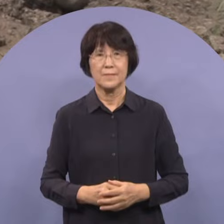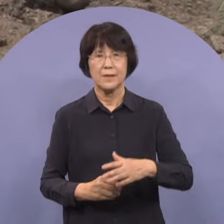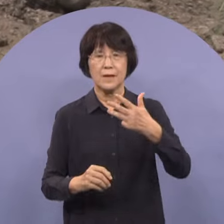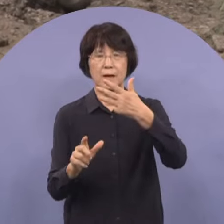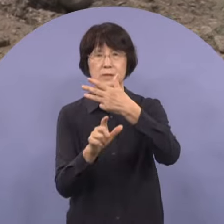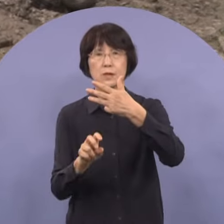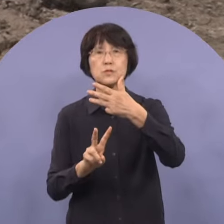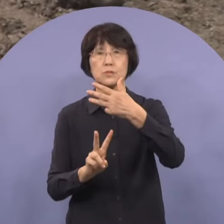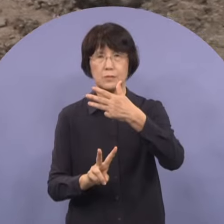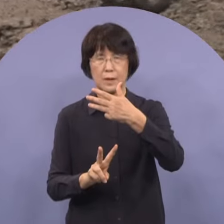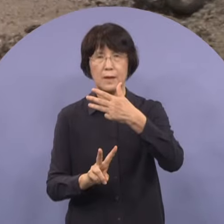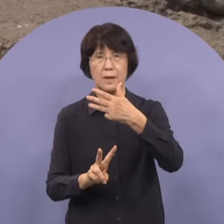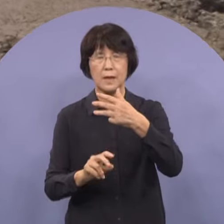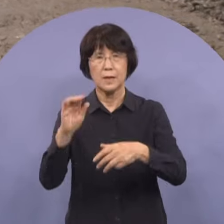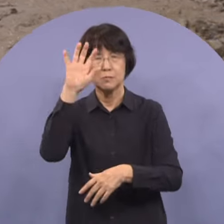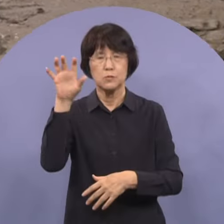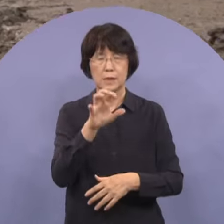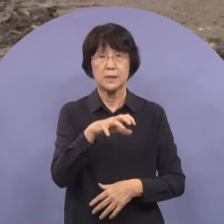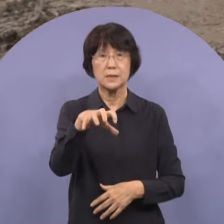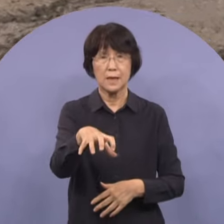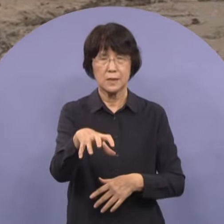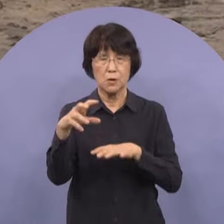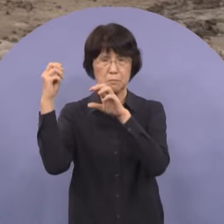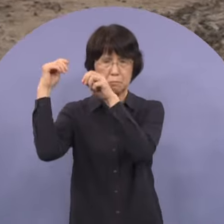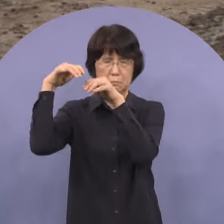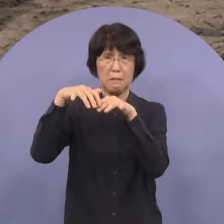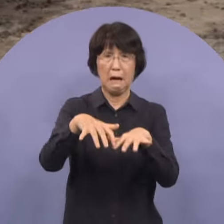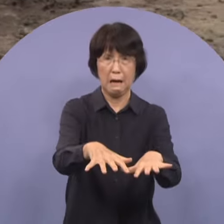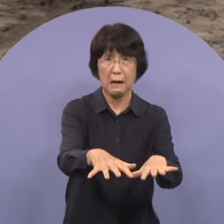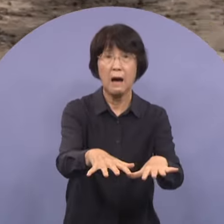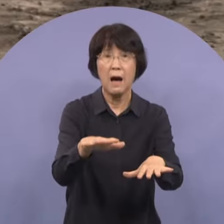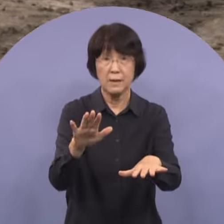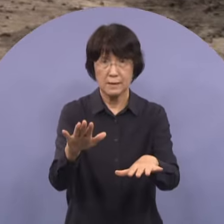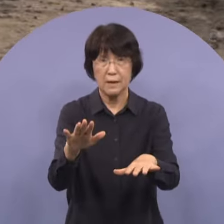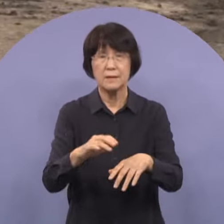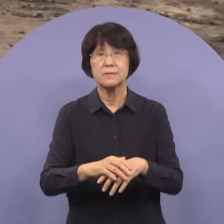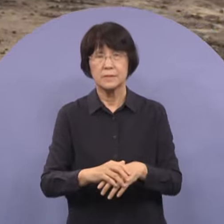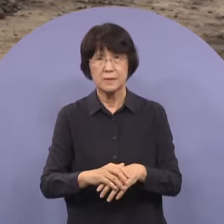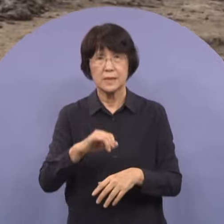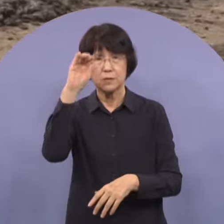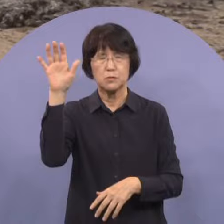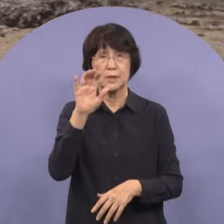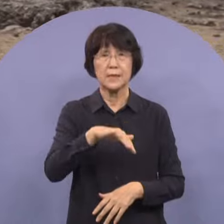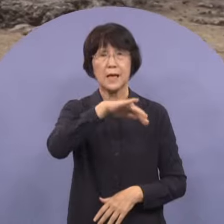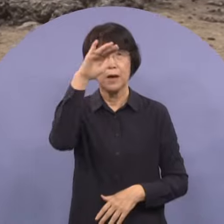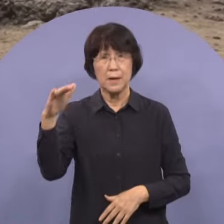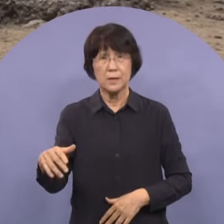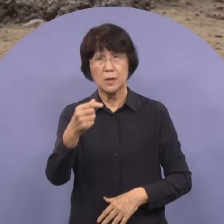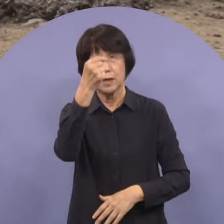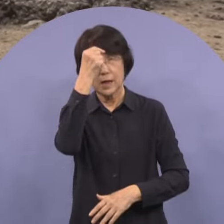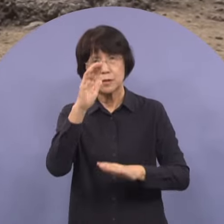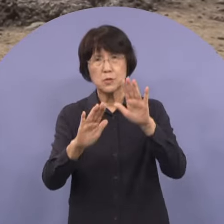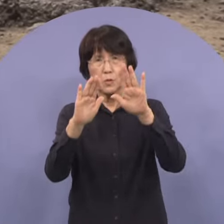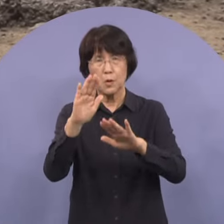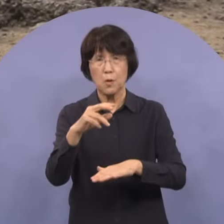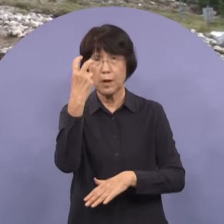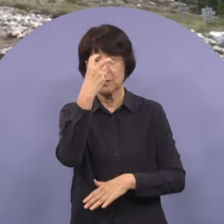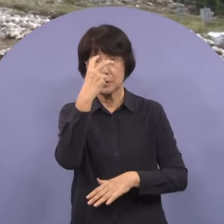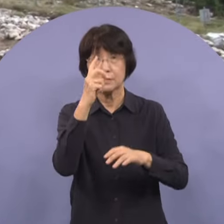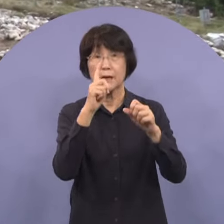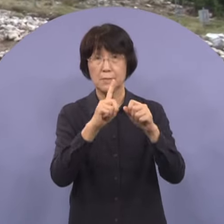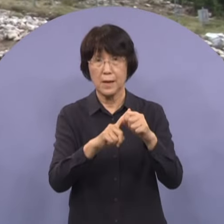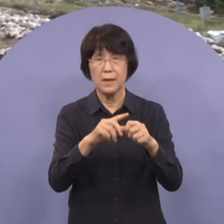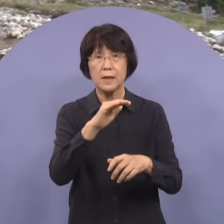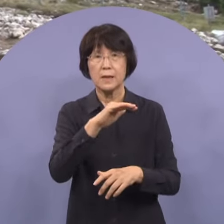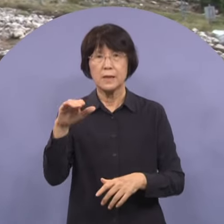8月2日伊吹市崎での土砂災害を受けて、伊吹山の被害状況を確認するため